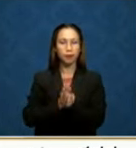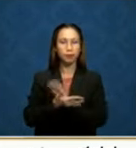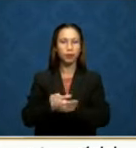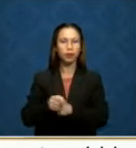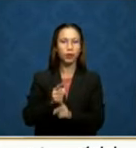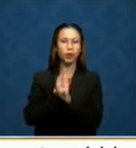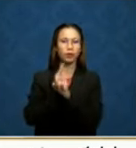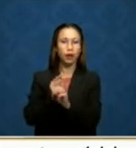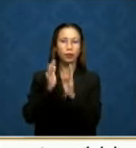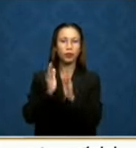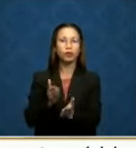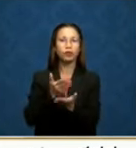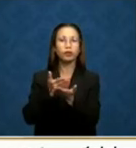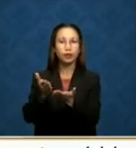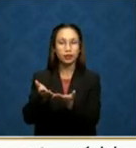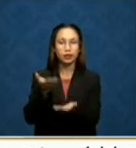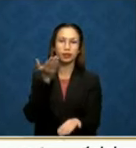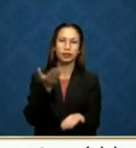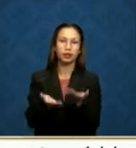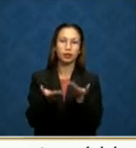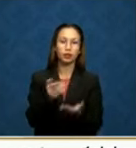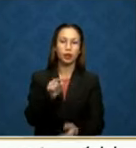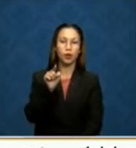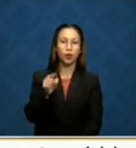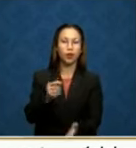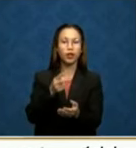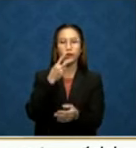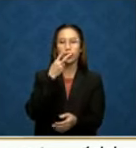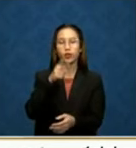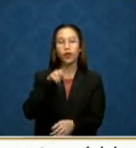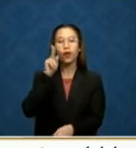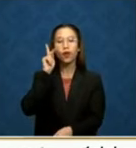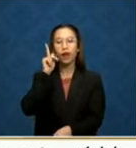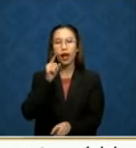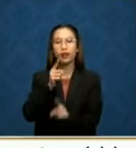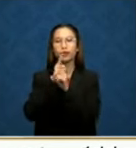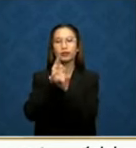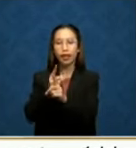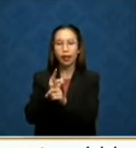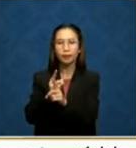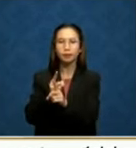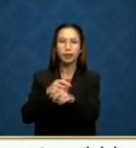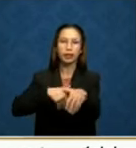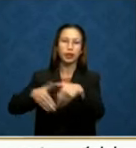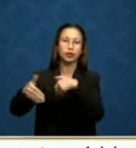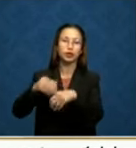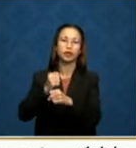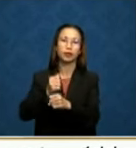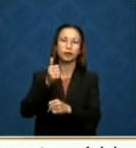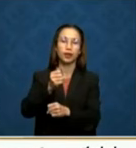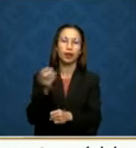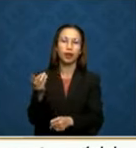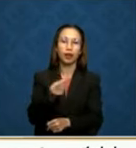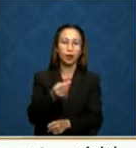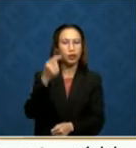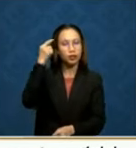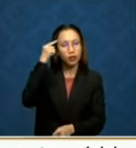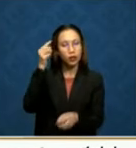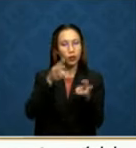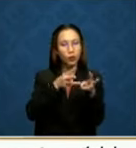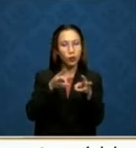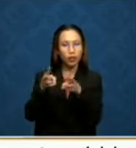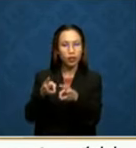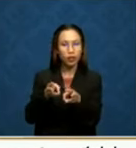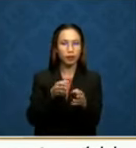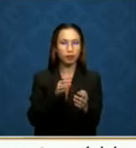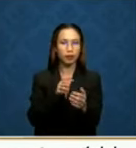ของผบิโภคหรอที่เรียกว่าท่านเสบสื่อของประชาชนนั้ได้อย่รวดเร็วท่านมีการสรางช่องทางการสื่